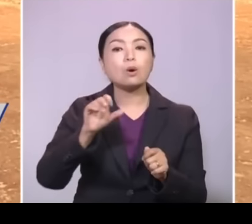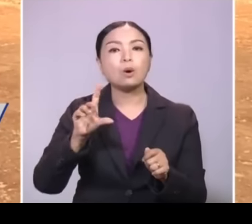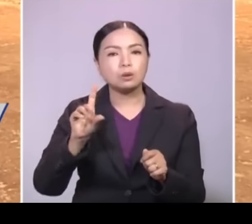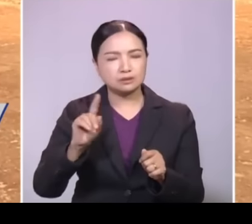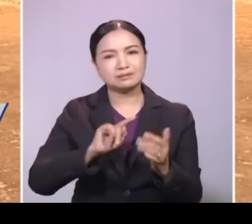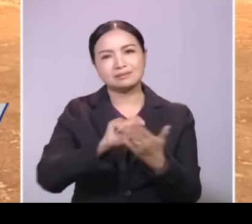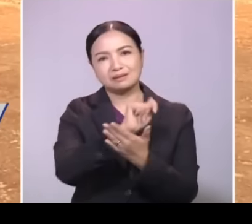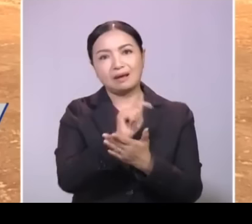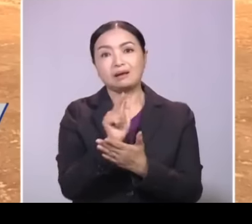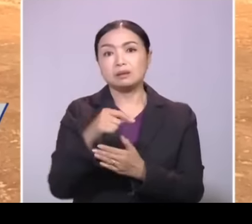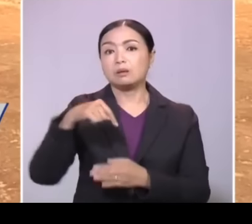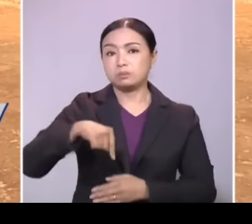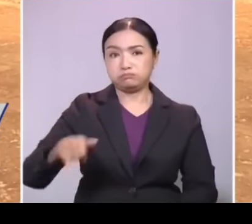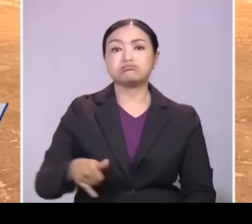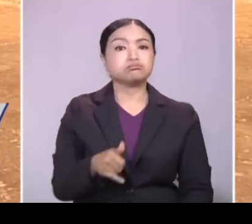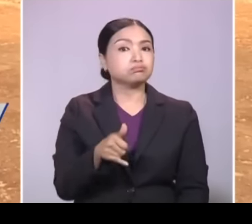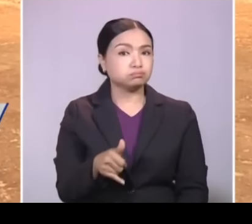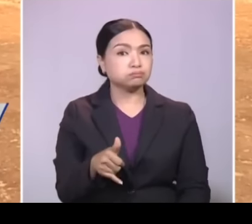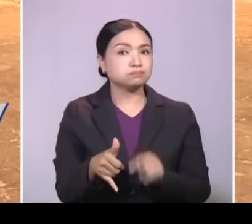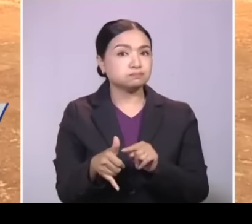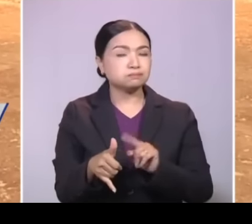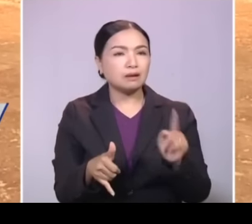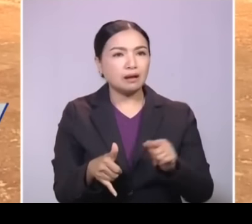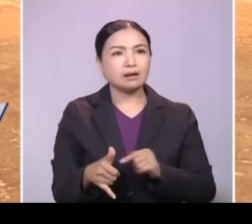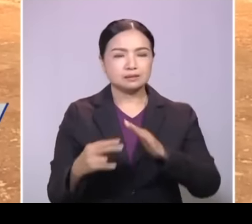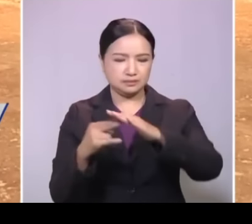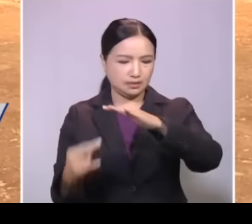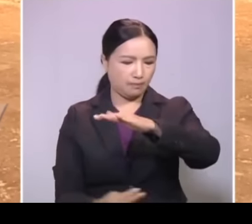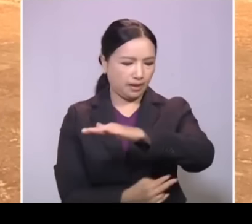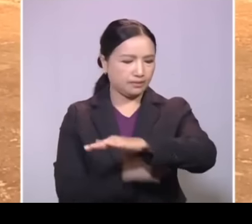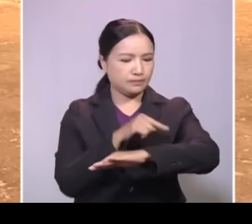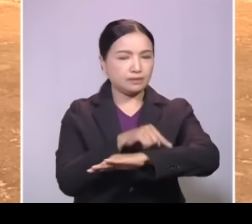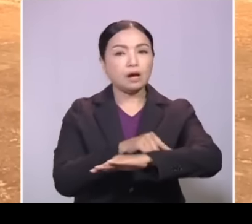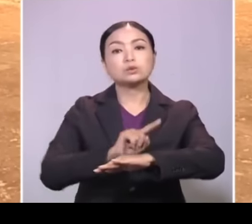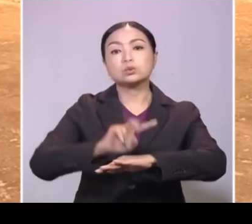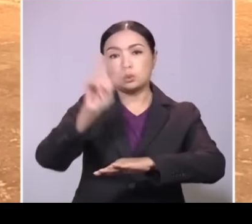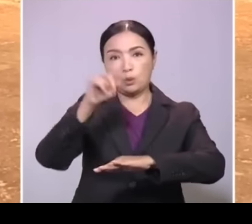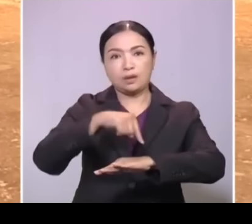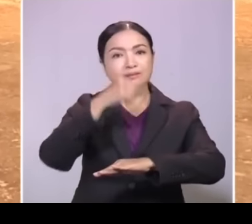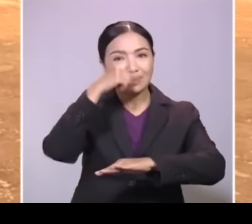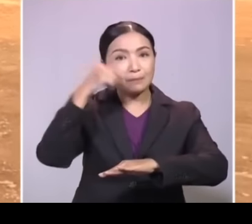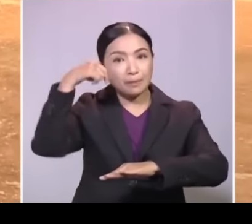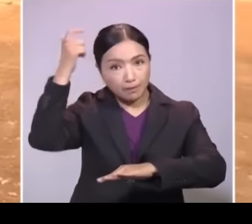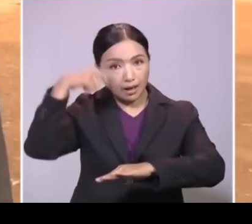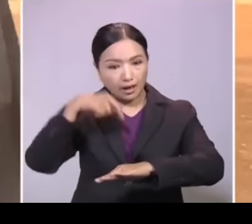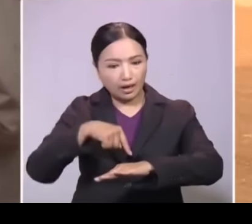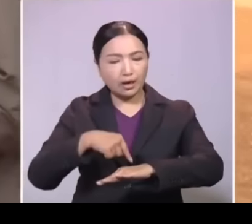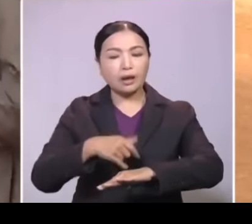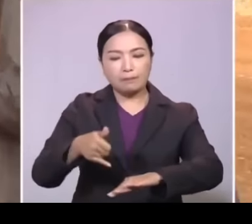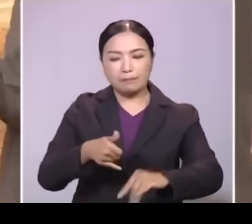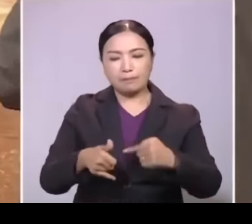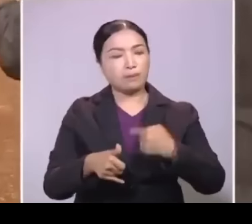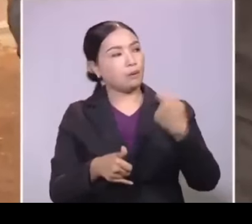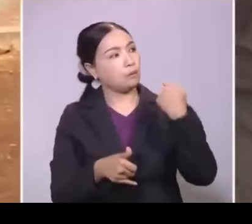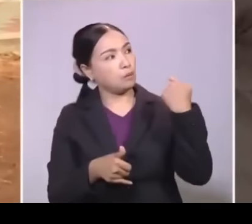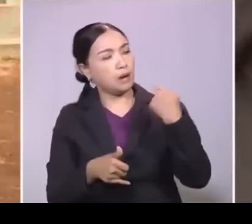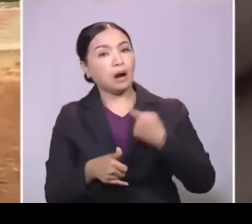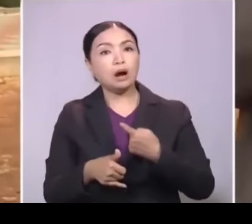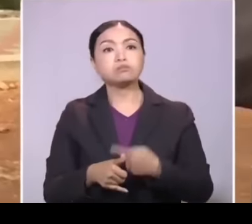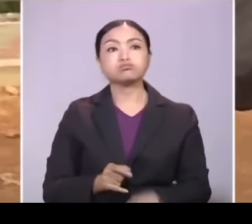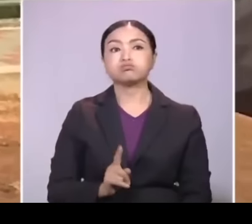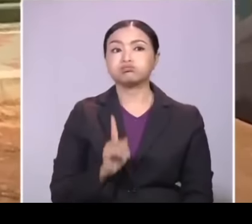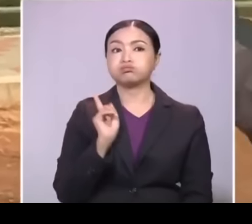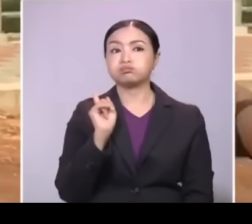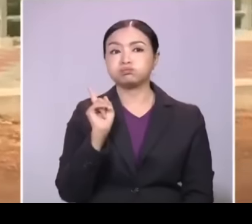ครับโดยเฉพาะจุดที่ผมยืนอยู่ก็คือบริเวณเชิงสะพานมิตรภาพแห่งที่2นะครับด้านหลังของผมนะครับก็จะเห็นว่าเป็นฝั่ง